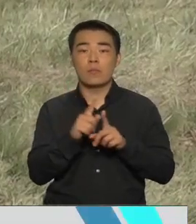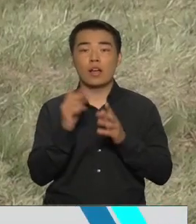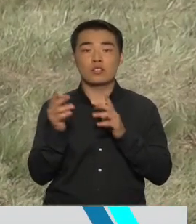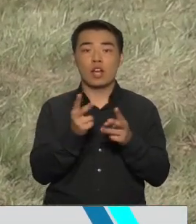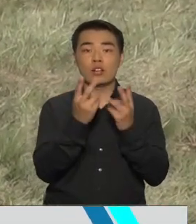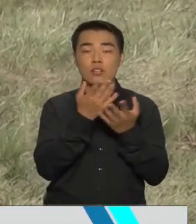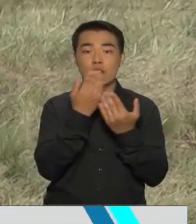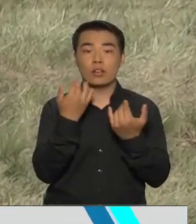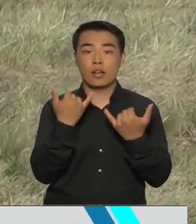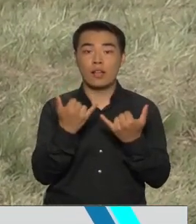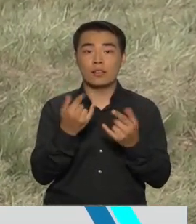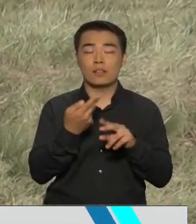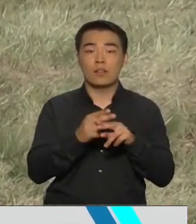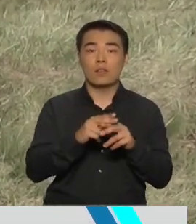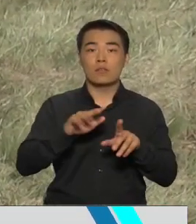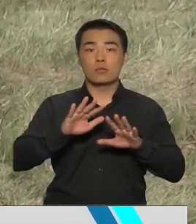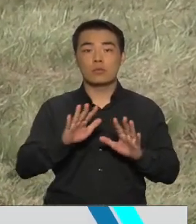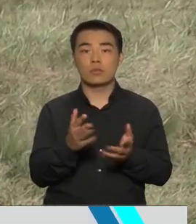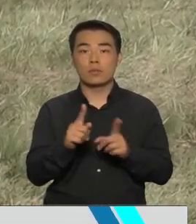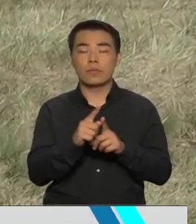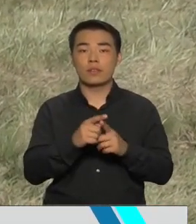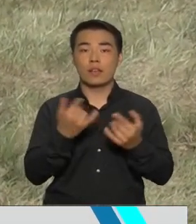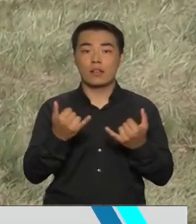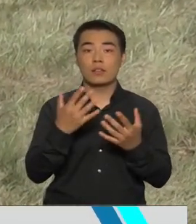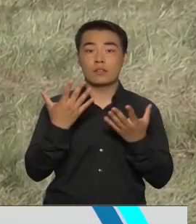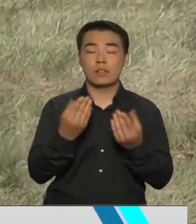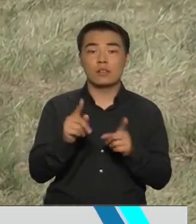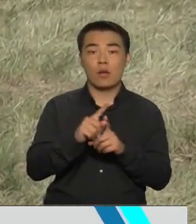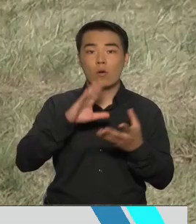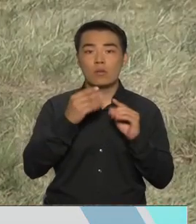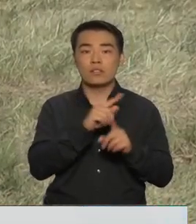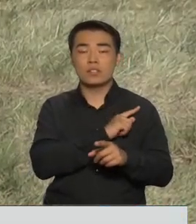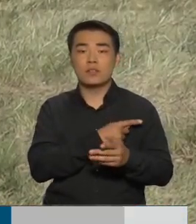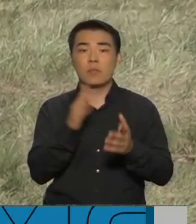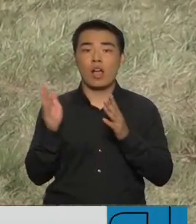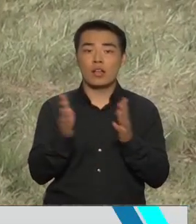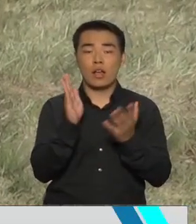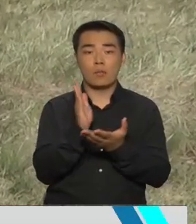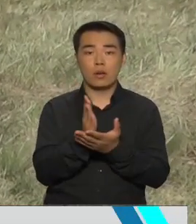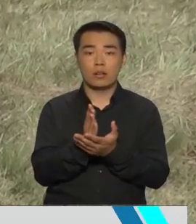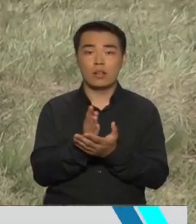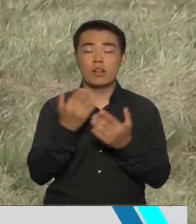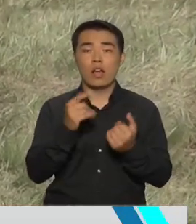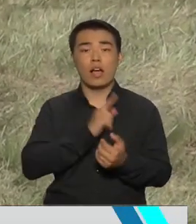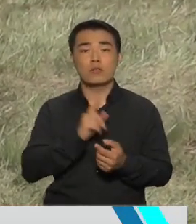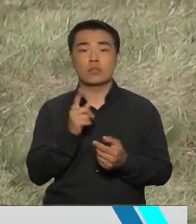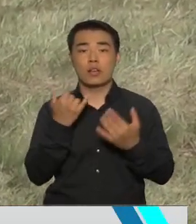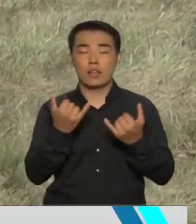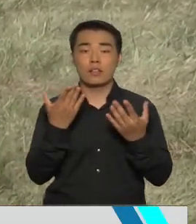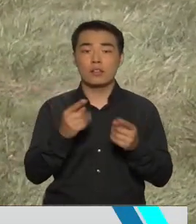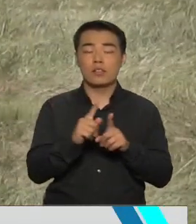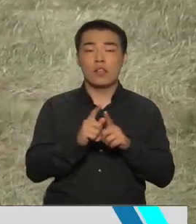у нас есть два очага, где он там периодически то наверх пробивается, то вниз. Ну, ветер мешает очень сильно, конечно. Ну, надеемся, что сейчас мы его